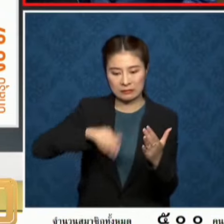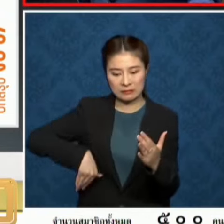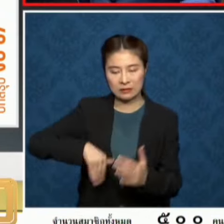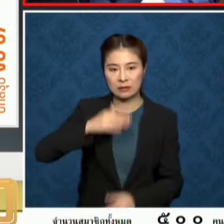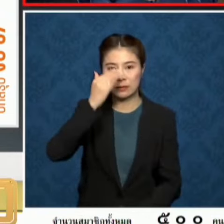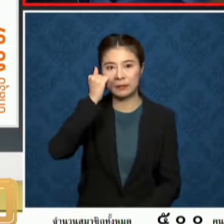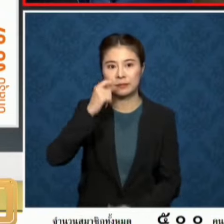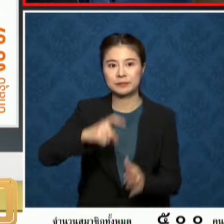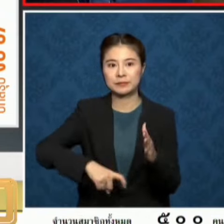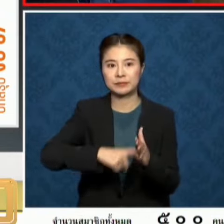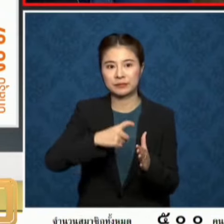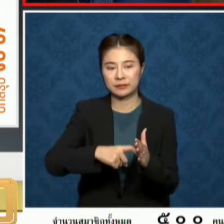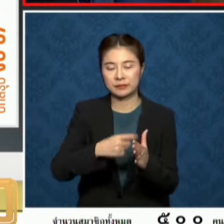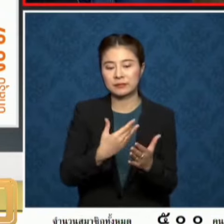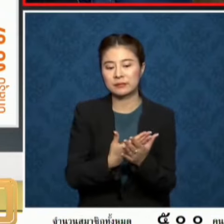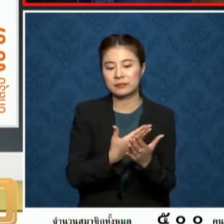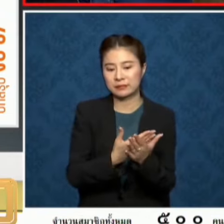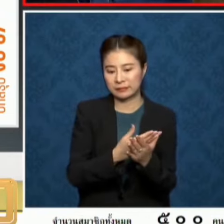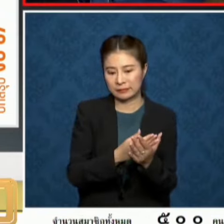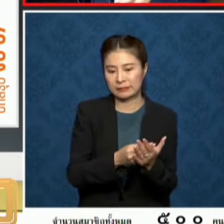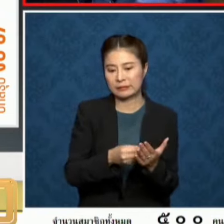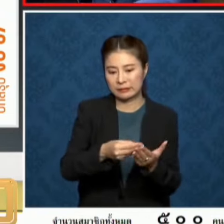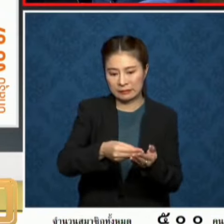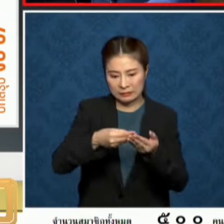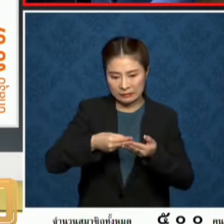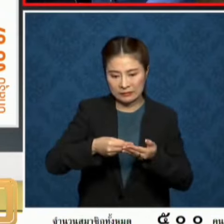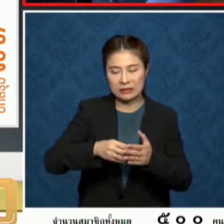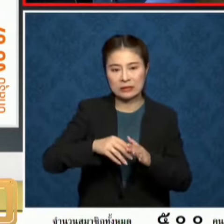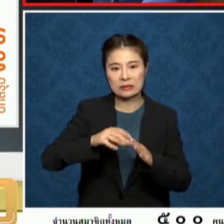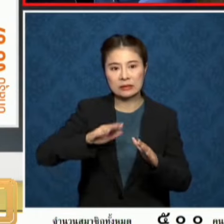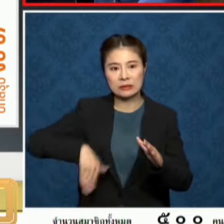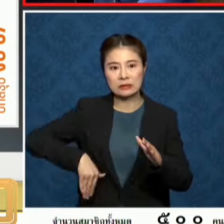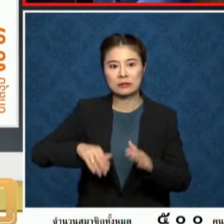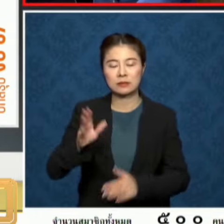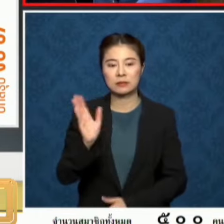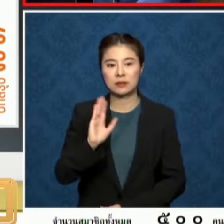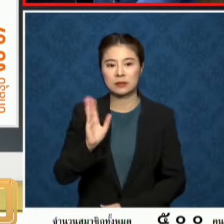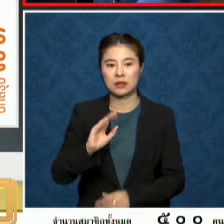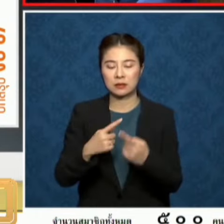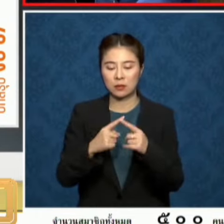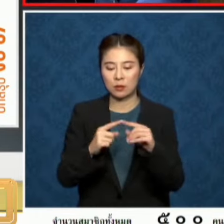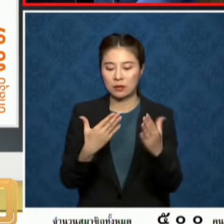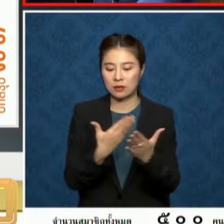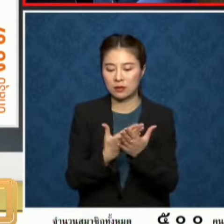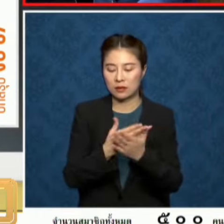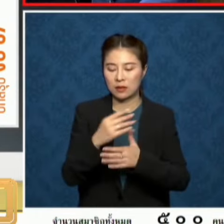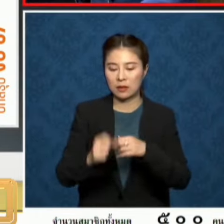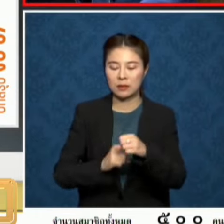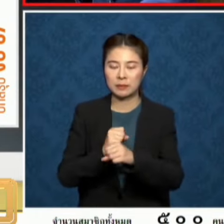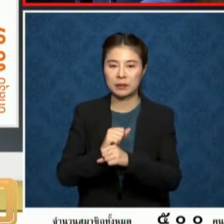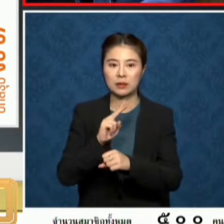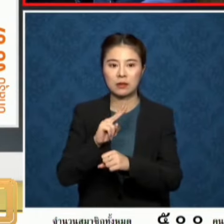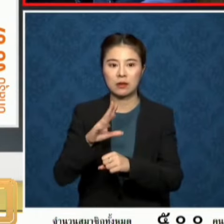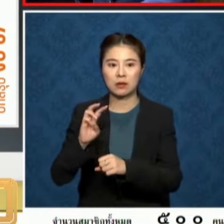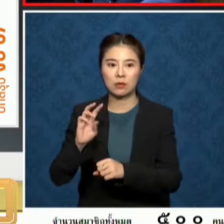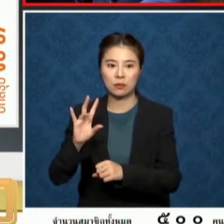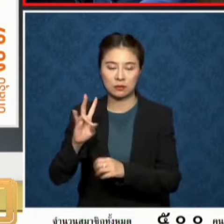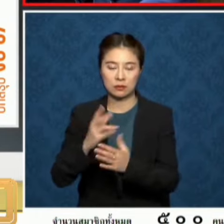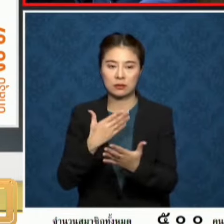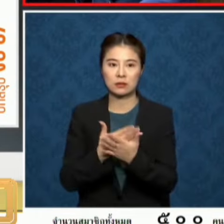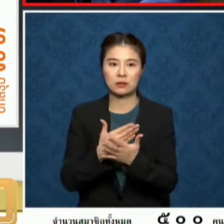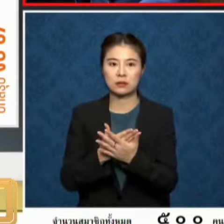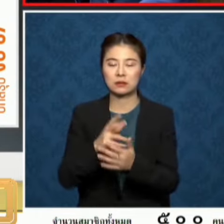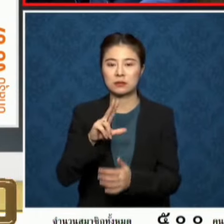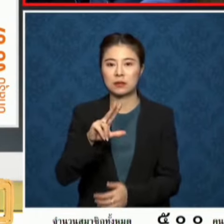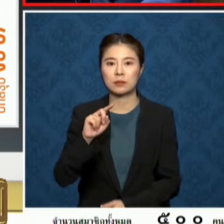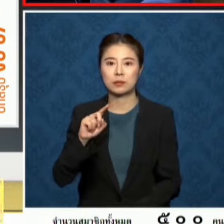าไม่ได้เป็นเพราะว่างบออกล่าช้านะคะท่านประธานคะงบประมาณของปี2567นะคะ 3.48 ล้านล้านบ